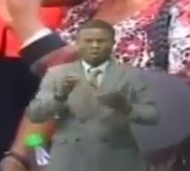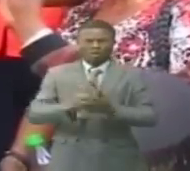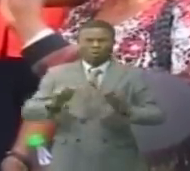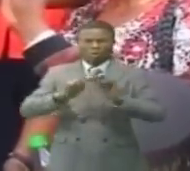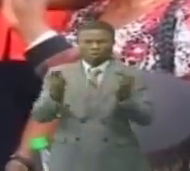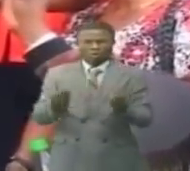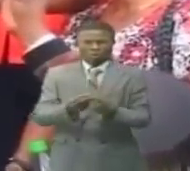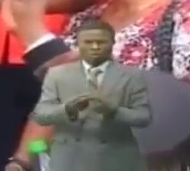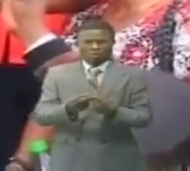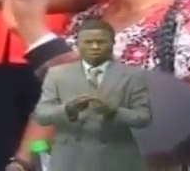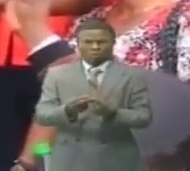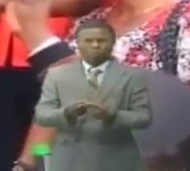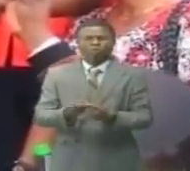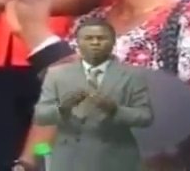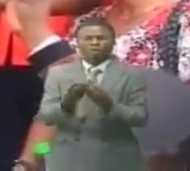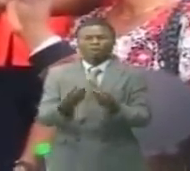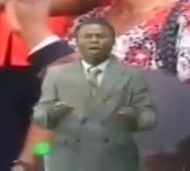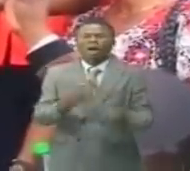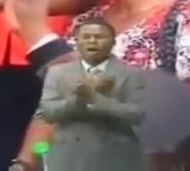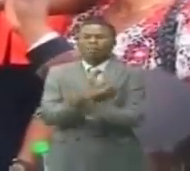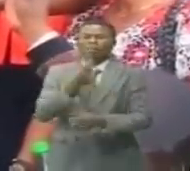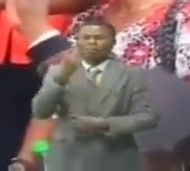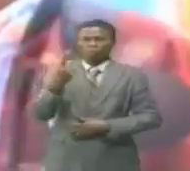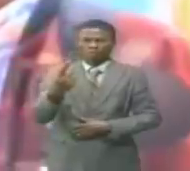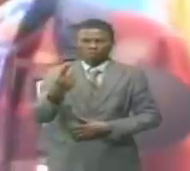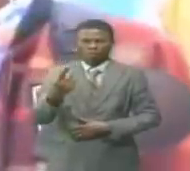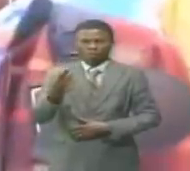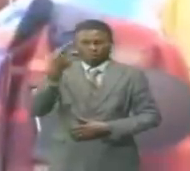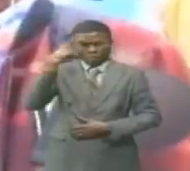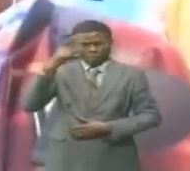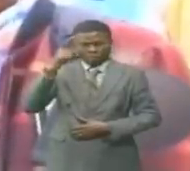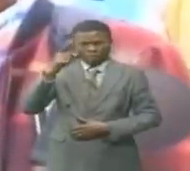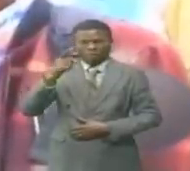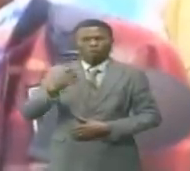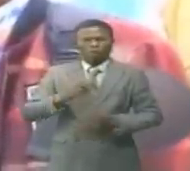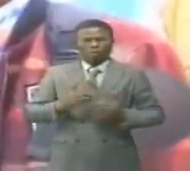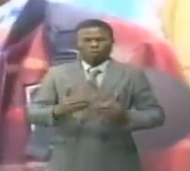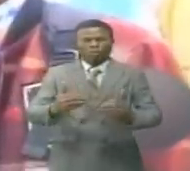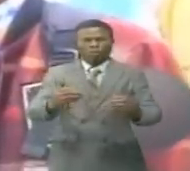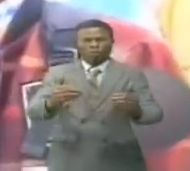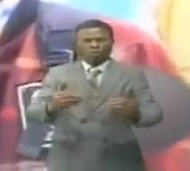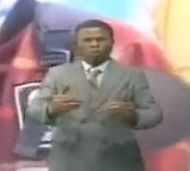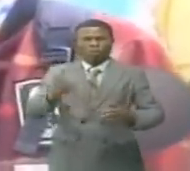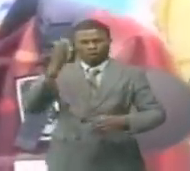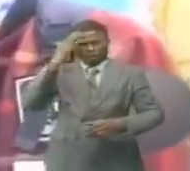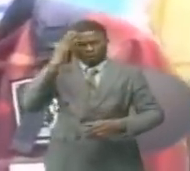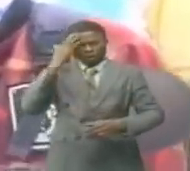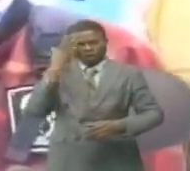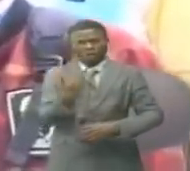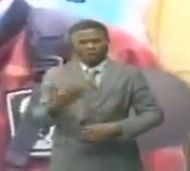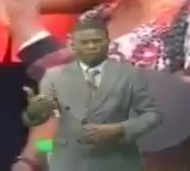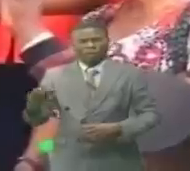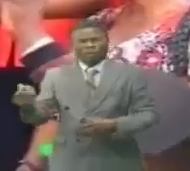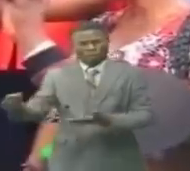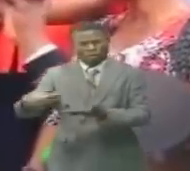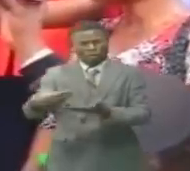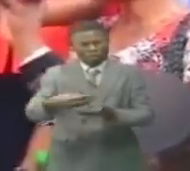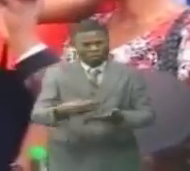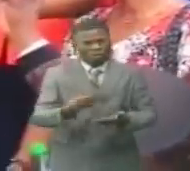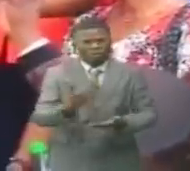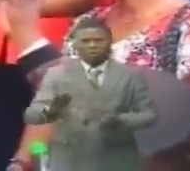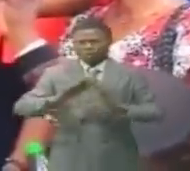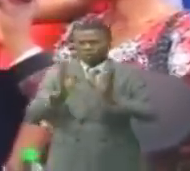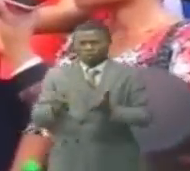pour créer une chaîne de solidarité afin de collecter les vivres, les non-vivres, l'argent, les sons